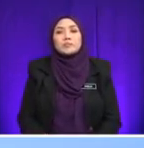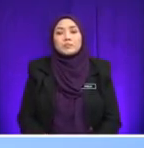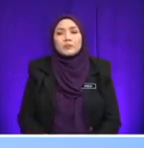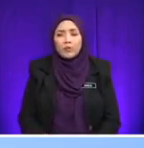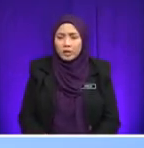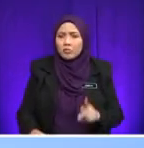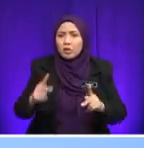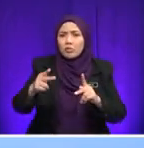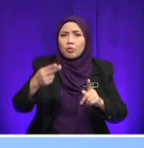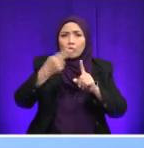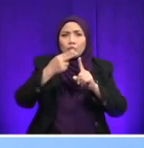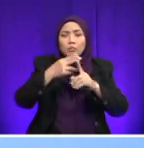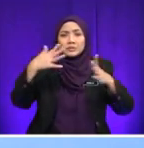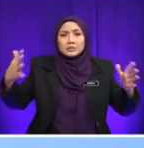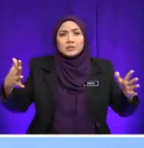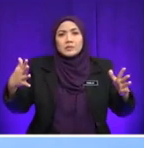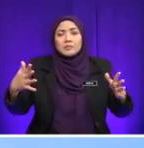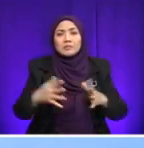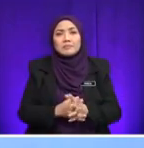satu adalah